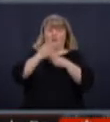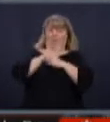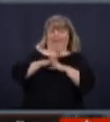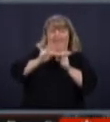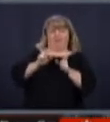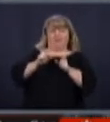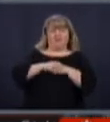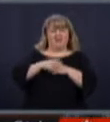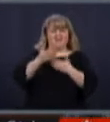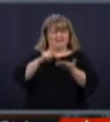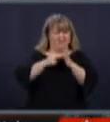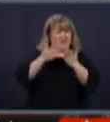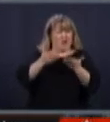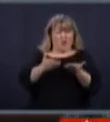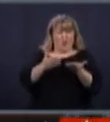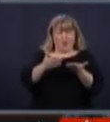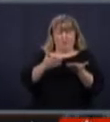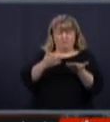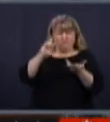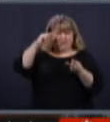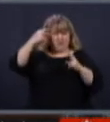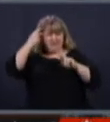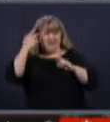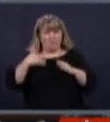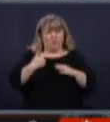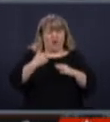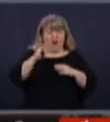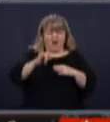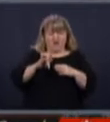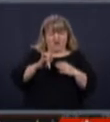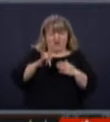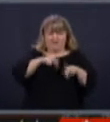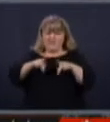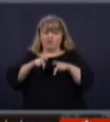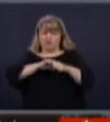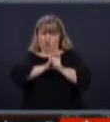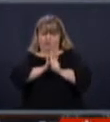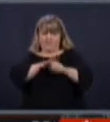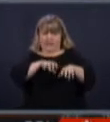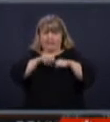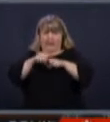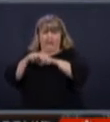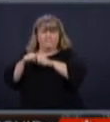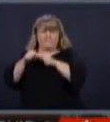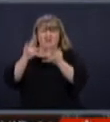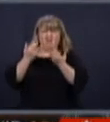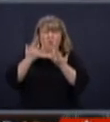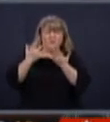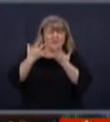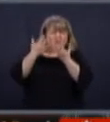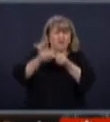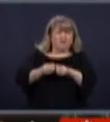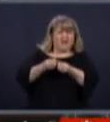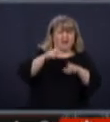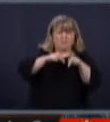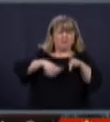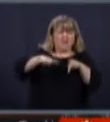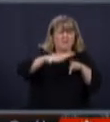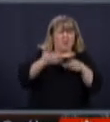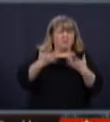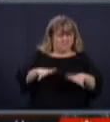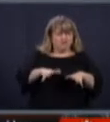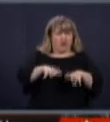taux d'immunité communautaire qu'on a en ce moment, là, les gens qui ont été infectés, etc., dans la population? Et est-ce